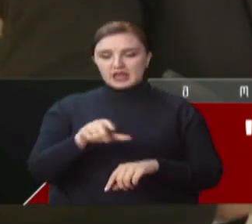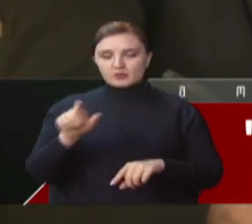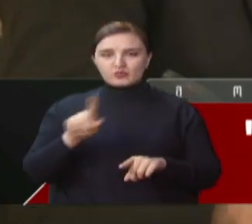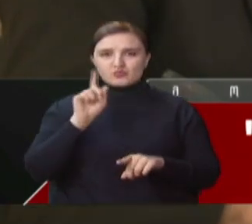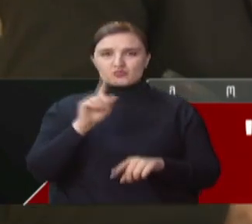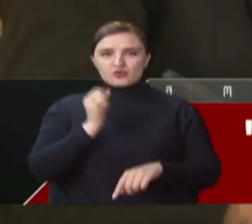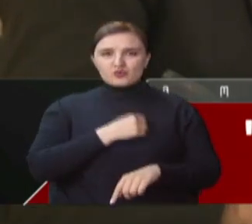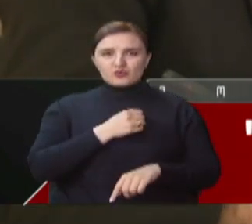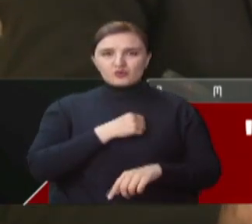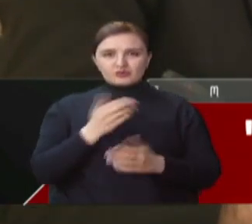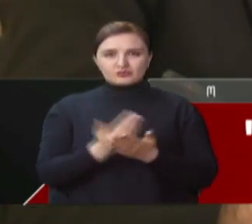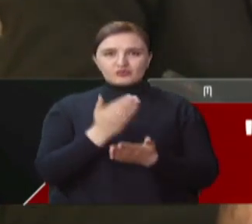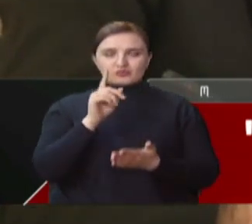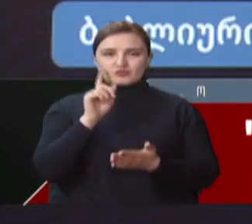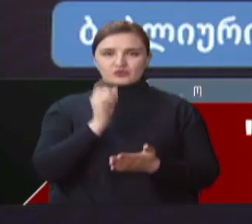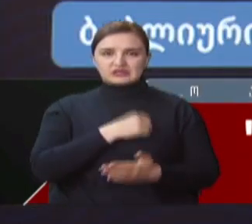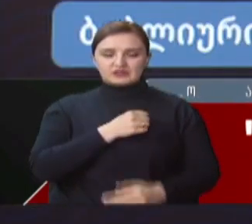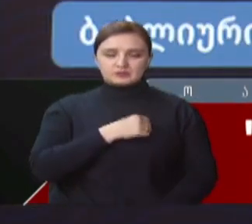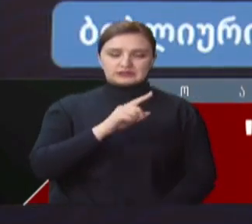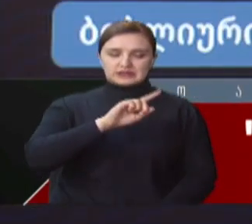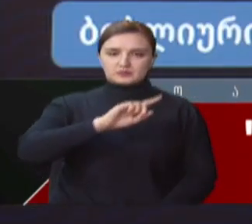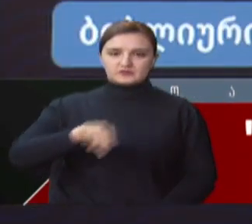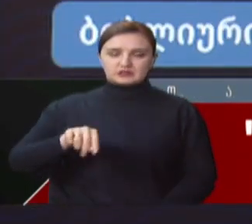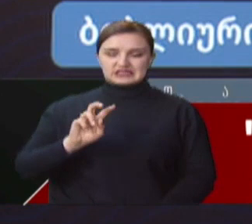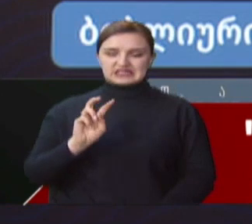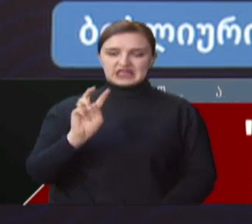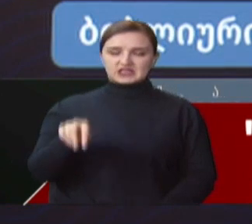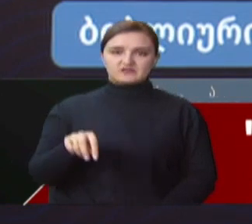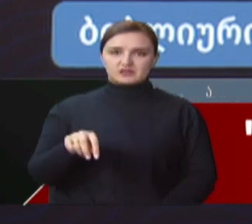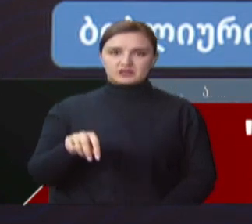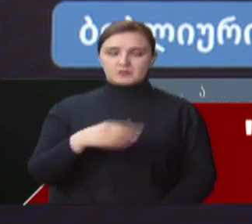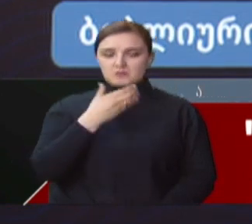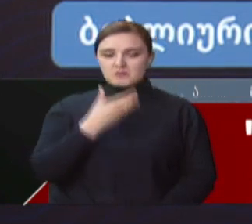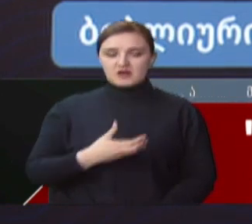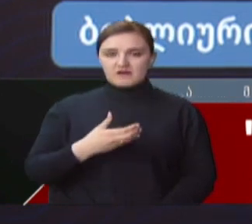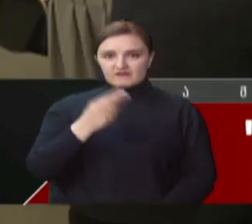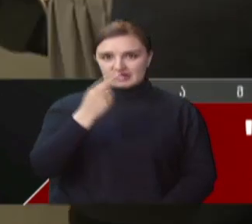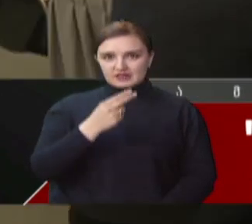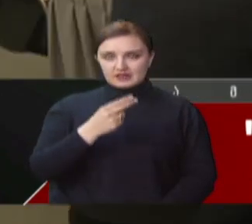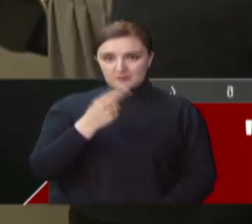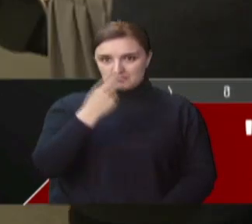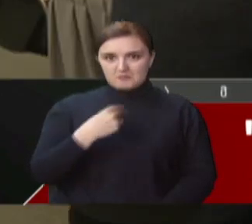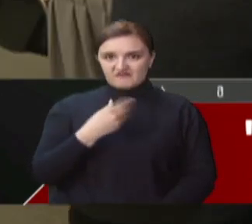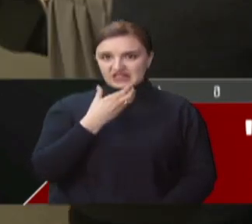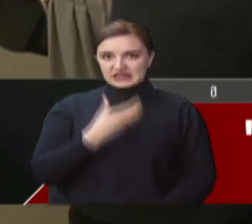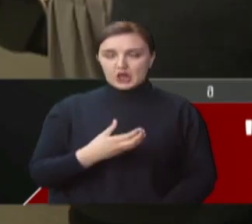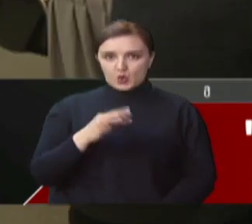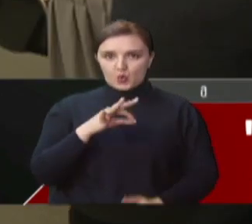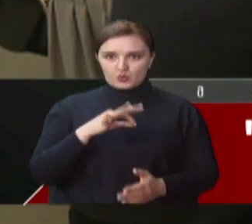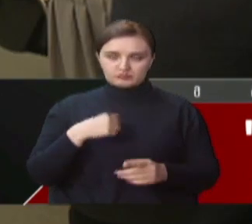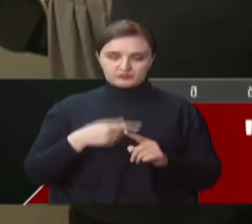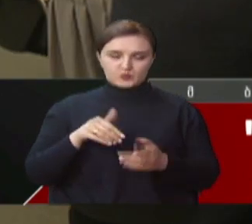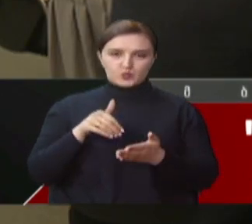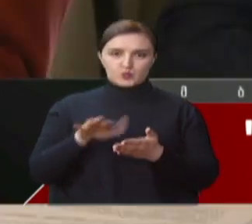რაოდენობა გააცნო, რომელთაც სავალდებულო სამხედრო სამსახურის ხურშიცასლაზე მღვდელმსახურების გამოთქვეს უარი. Გრიგოლ გიორგაძემ თქვა, რომ